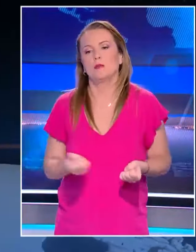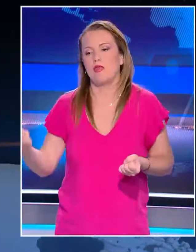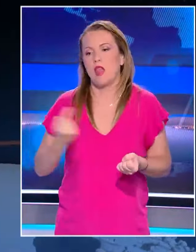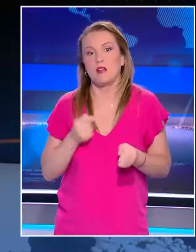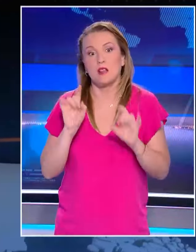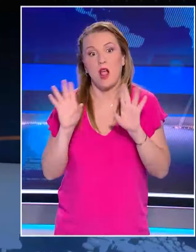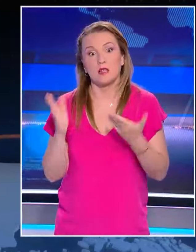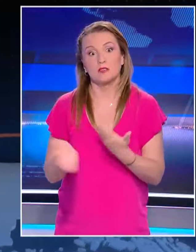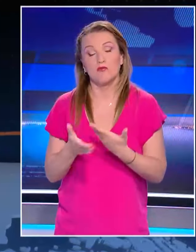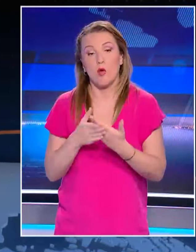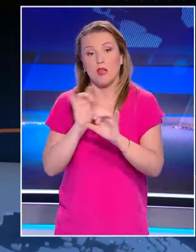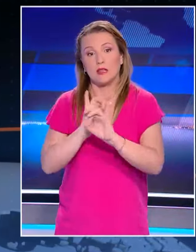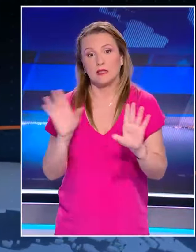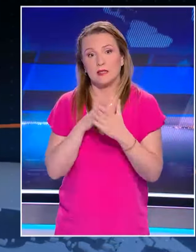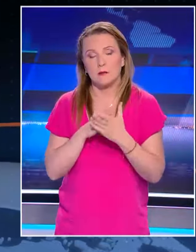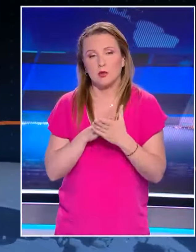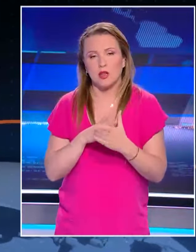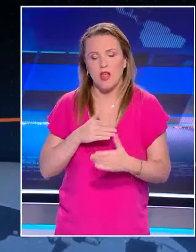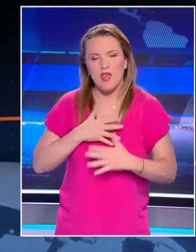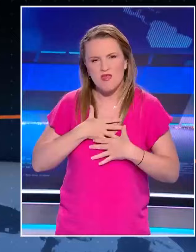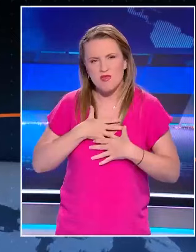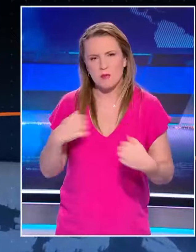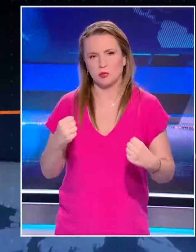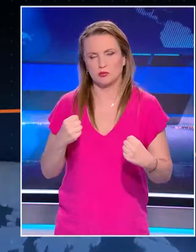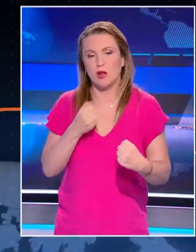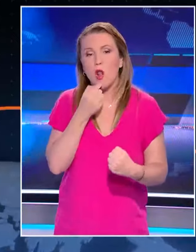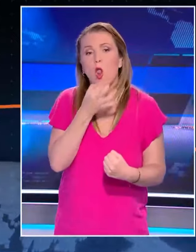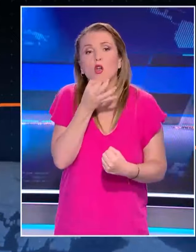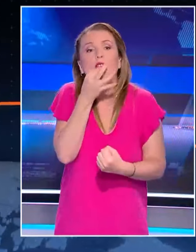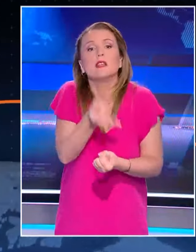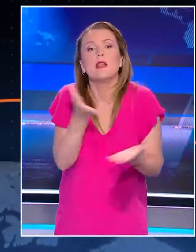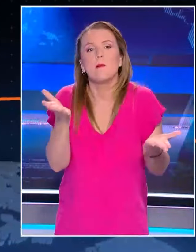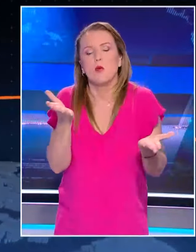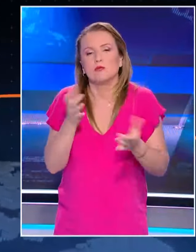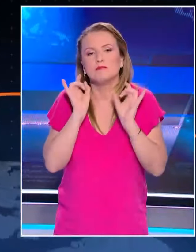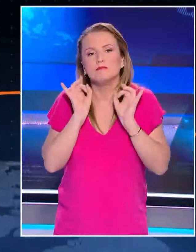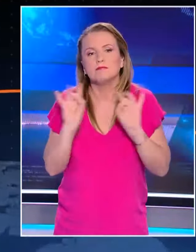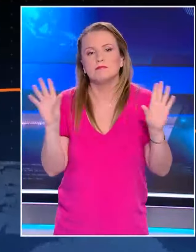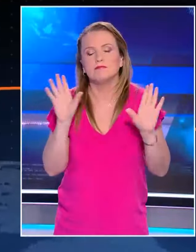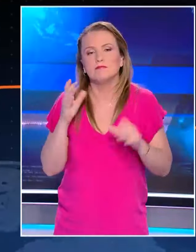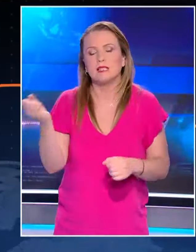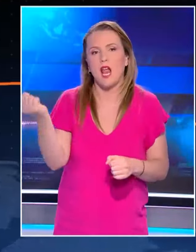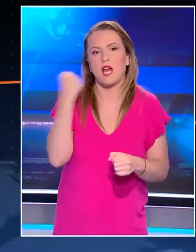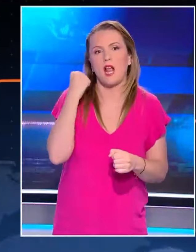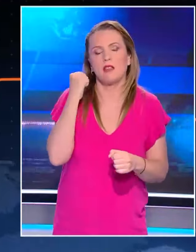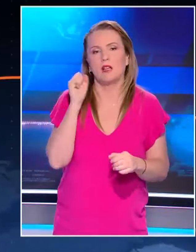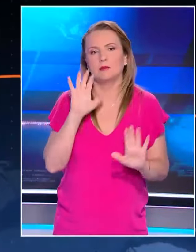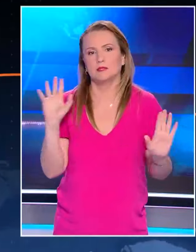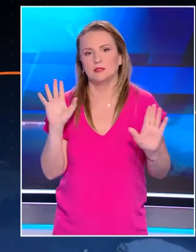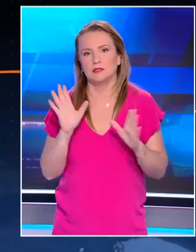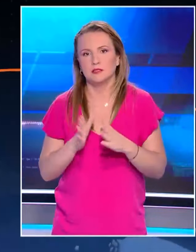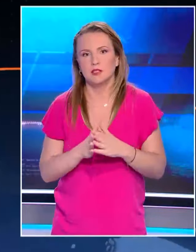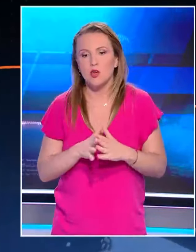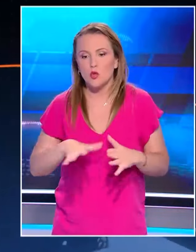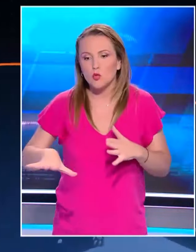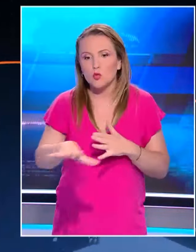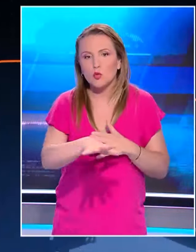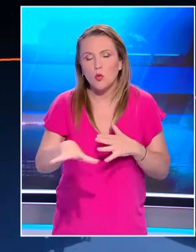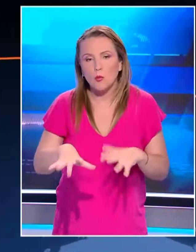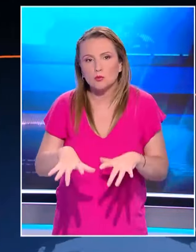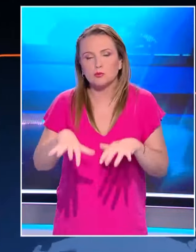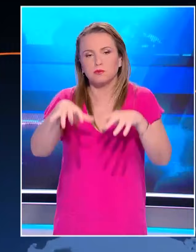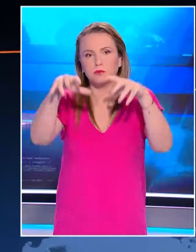μας βοηθήσει. Θυμός. Τι να πω, δεν έχω λόγια, τίποτα. Εγκατάλειψη. Ο τόπος ακόμα